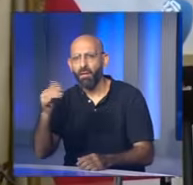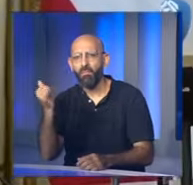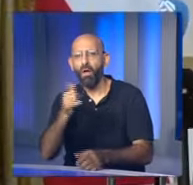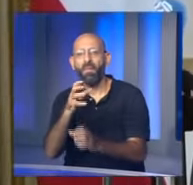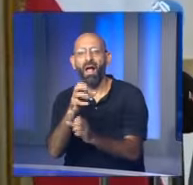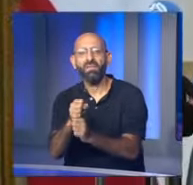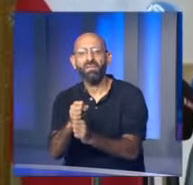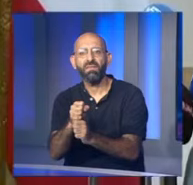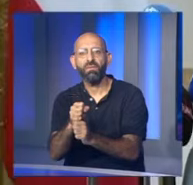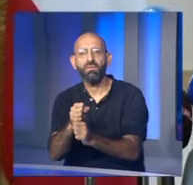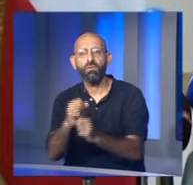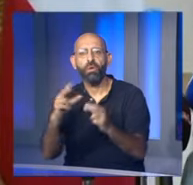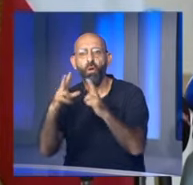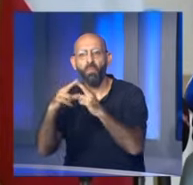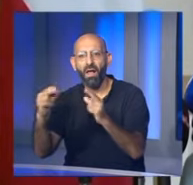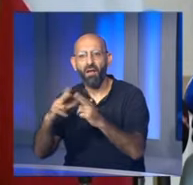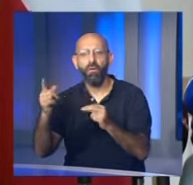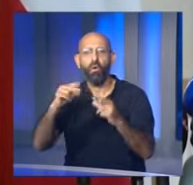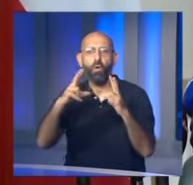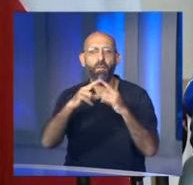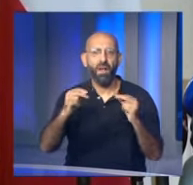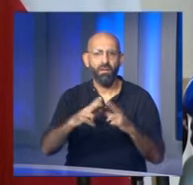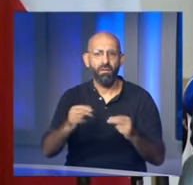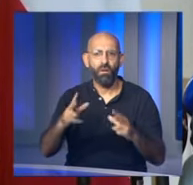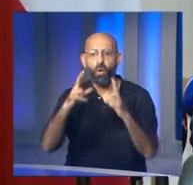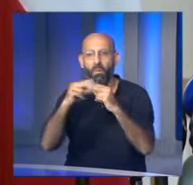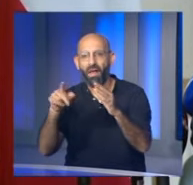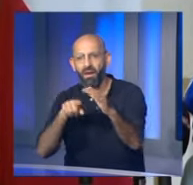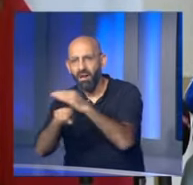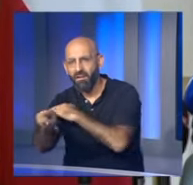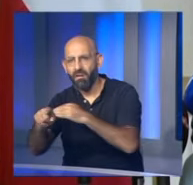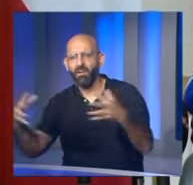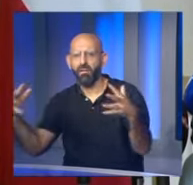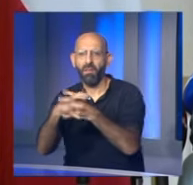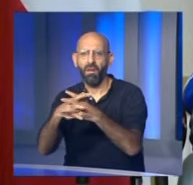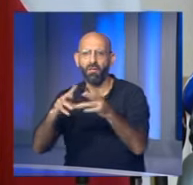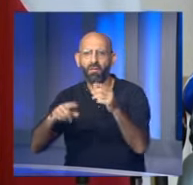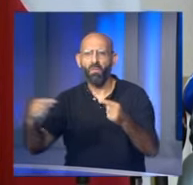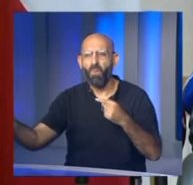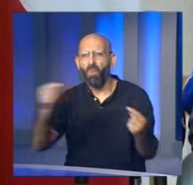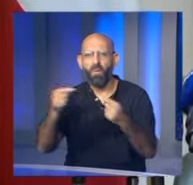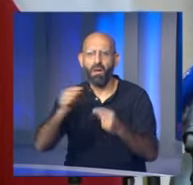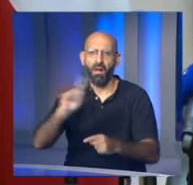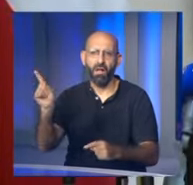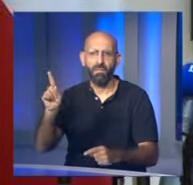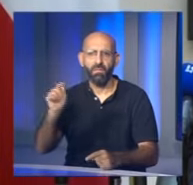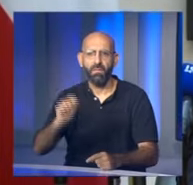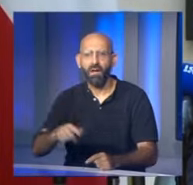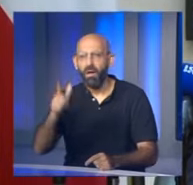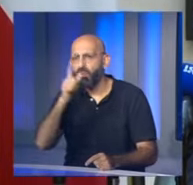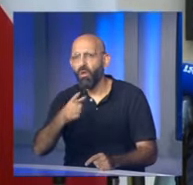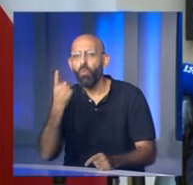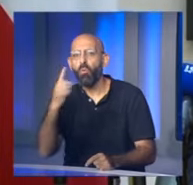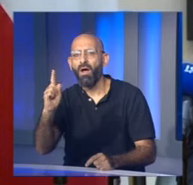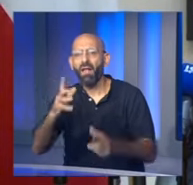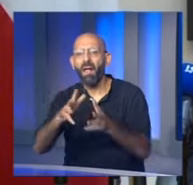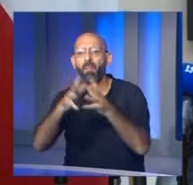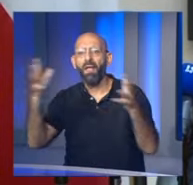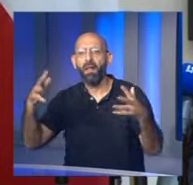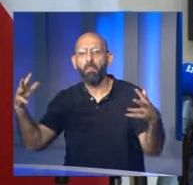لاي فتنه او لاي اشكاليات امنيه بين لبناني ولبناني او بين لبناني نازح